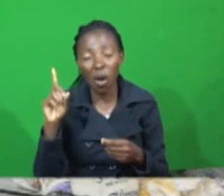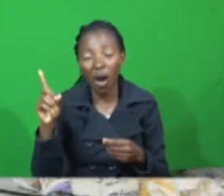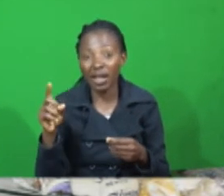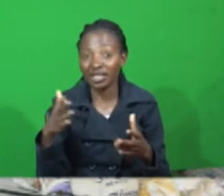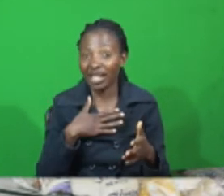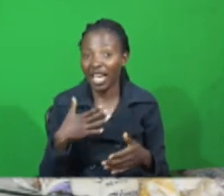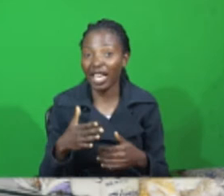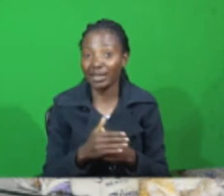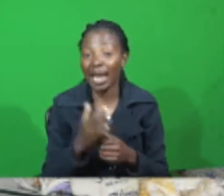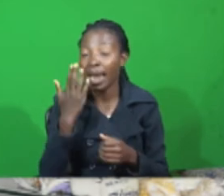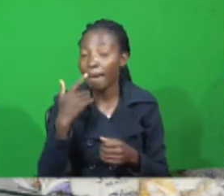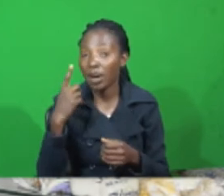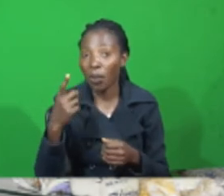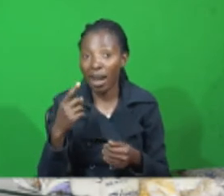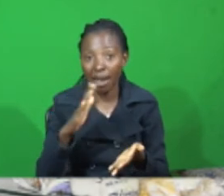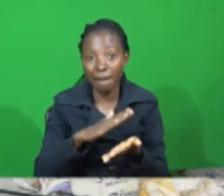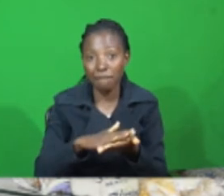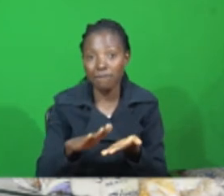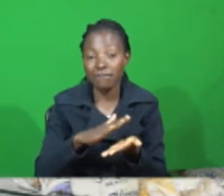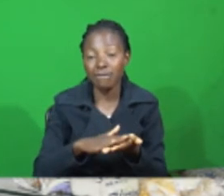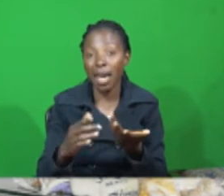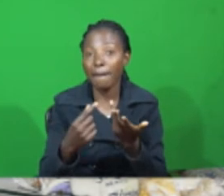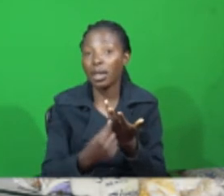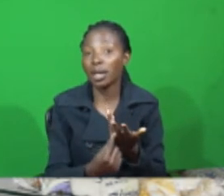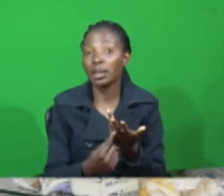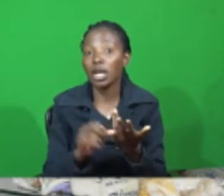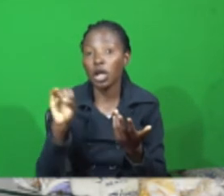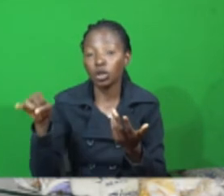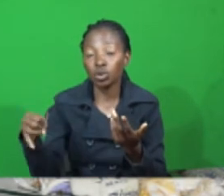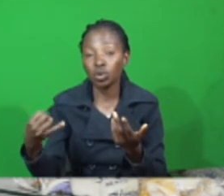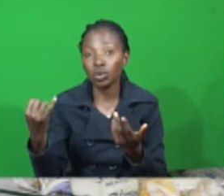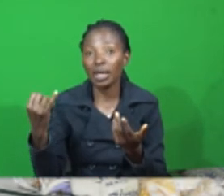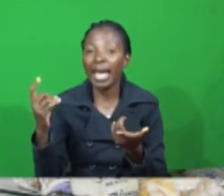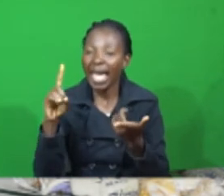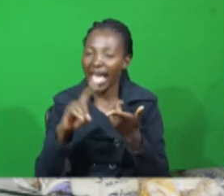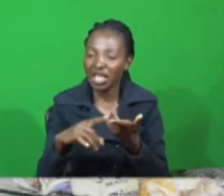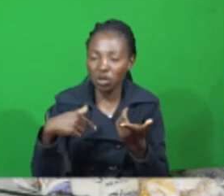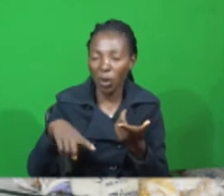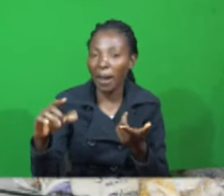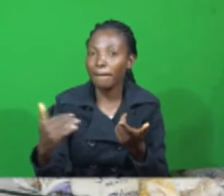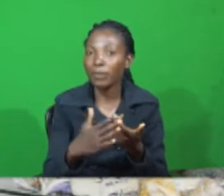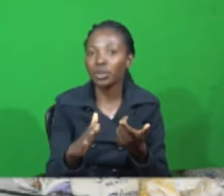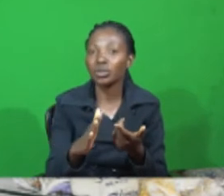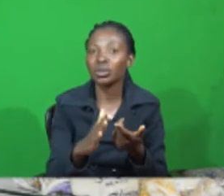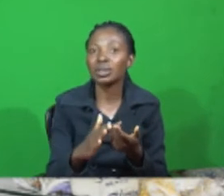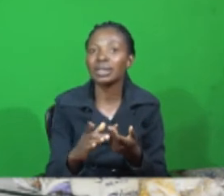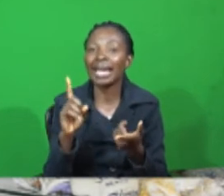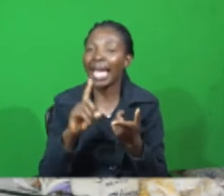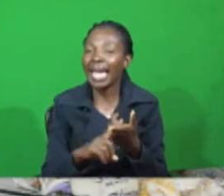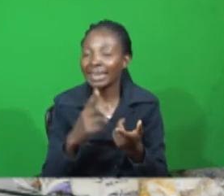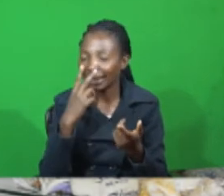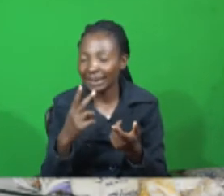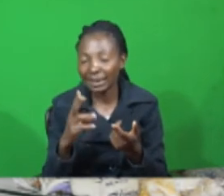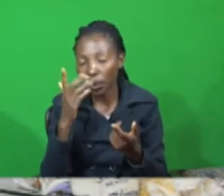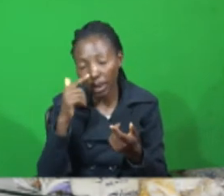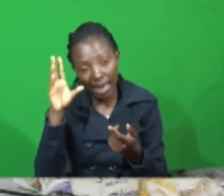naMwari. Ndaona karorero kaJudha. Right. Ndobva ndaona nyaya yekuenda kuchifeo. Ndobva ndazoona futi